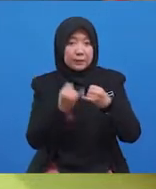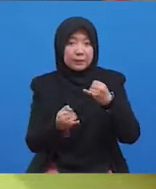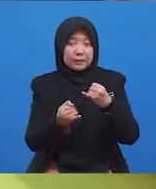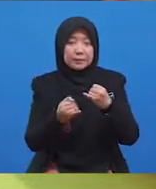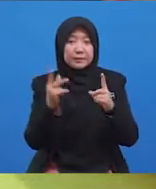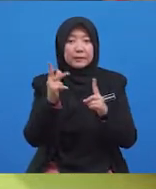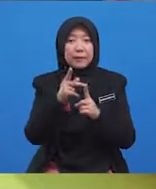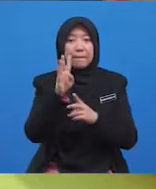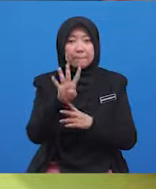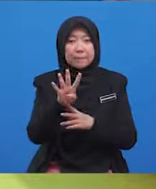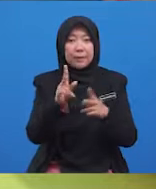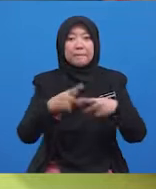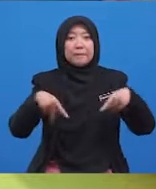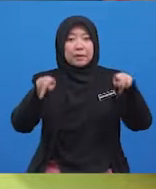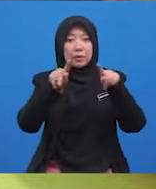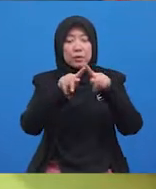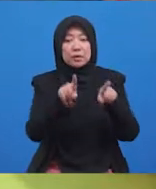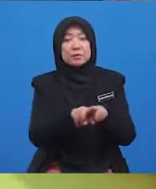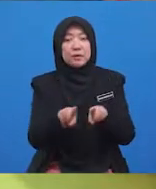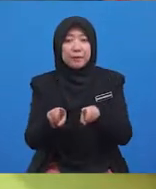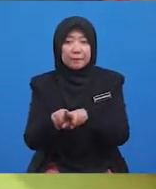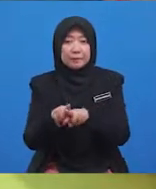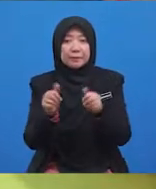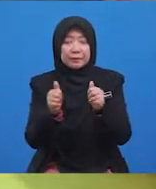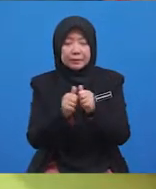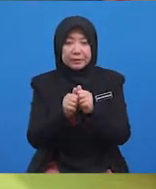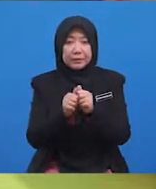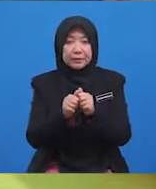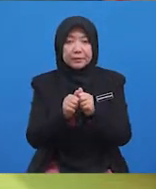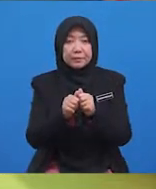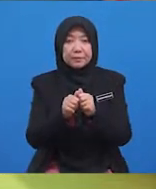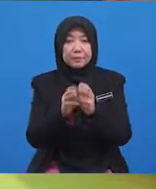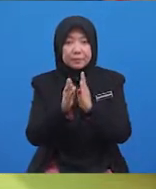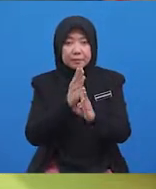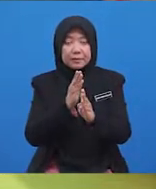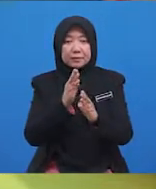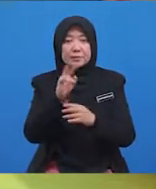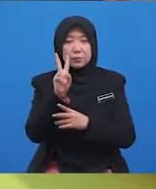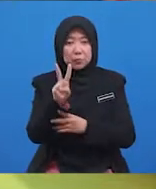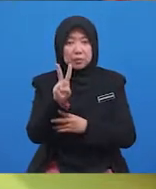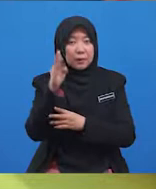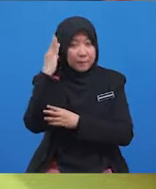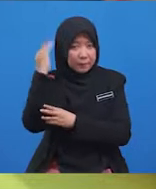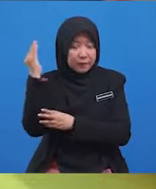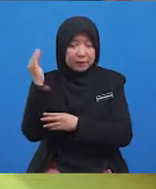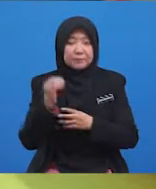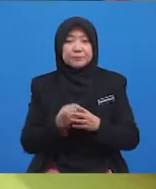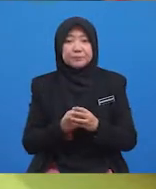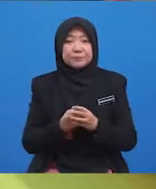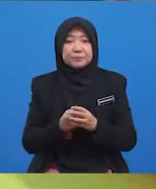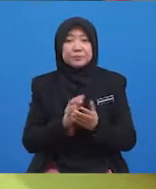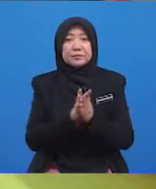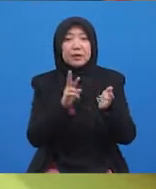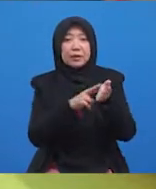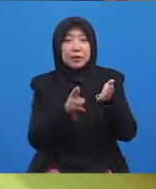pula perlulah sama dengan rima akhir baris kedua pembayang. Oleh yang demikian, rangkap